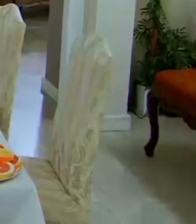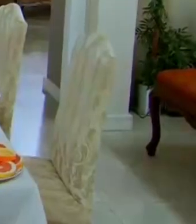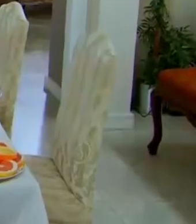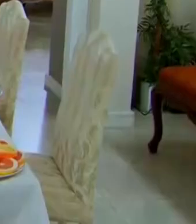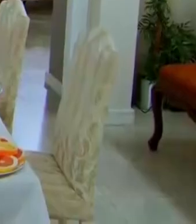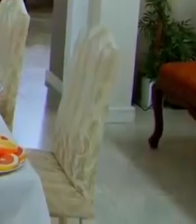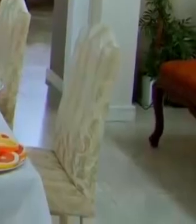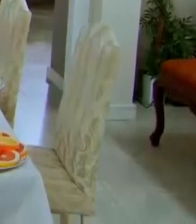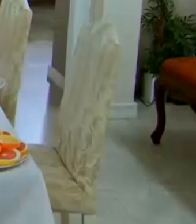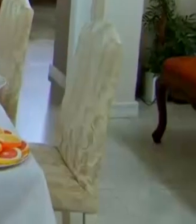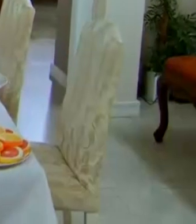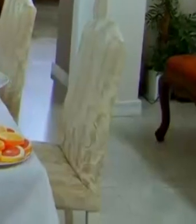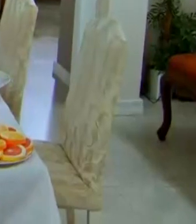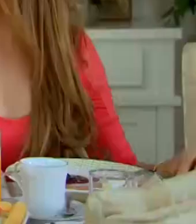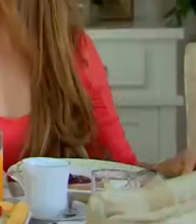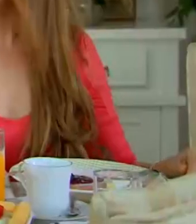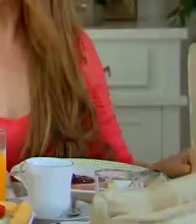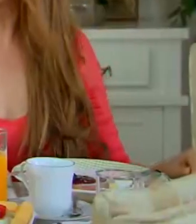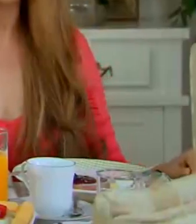Sandalye çekip yanına yürüdü.